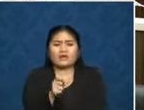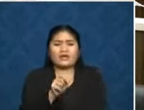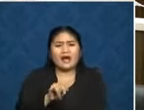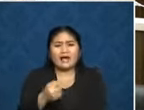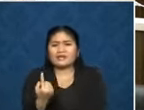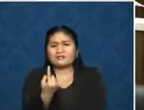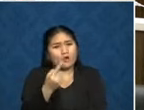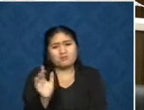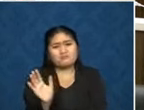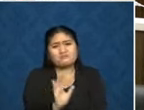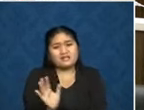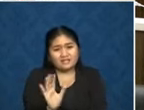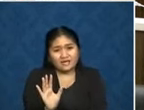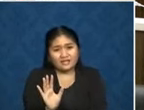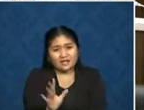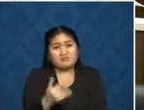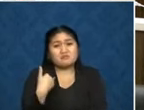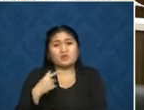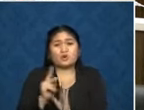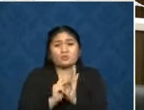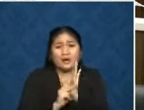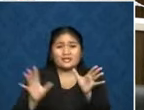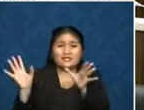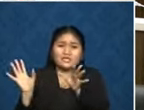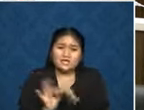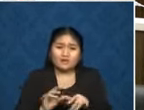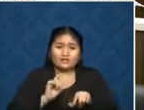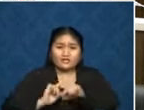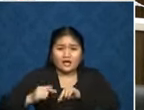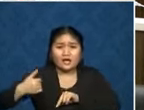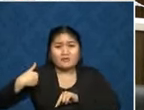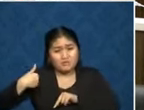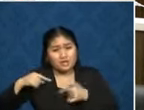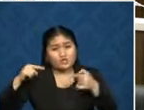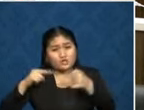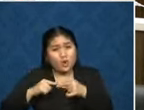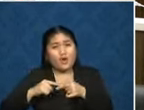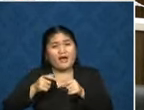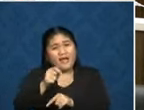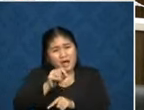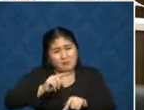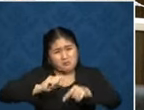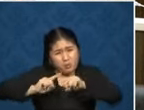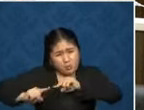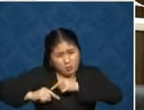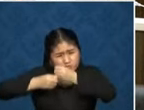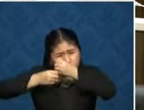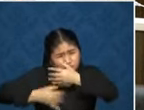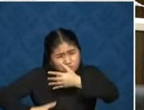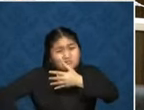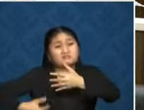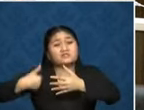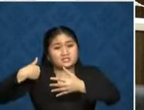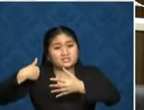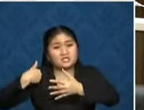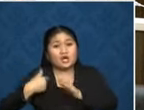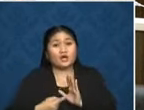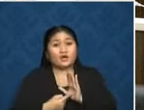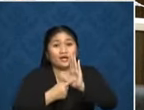ได้มันมีกฎหมายที่เกี่ยวข้องในเรื่องของประเด็น AI อีกหลายเรื่องเ